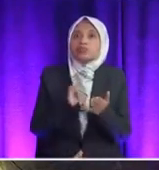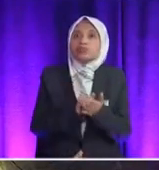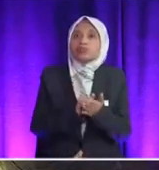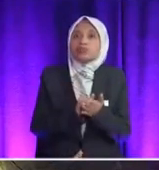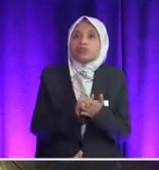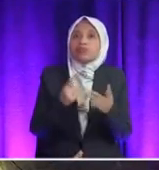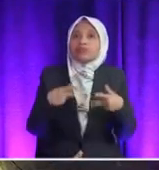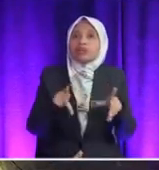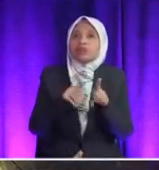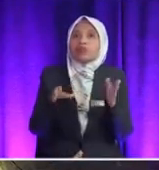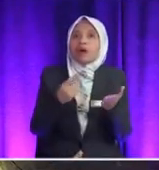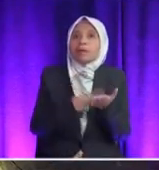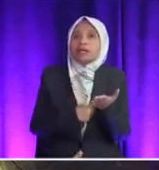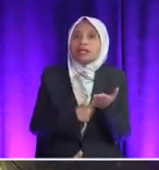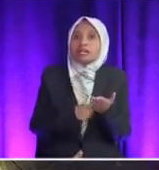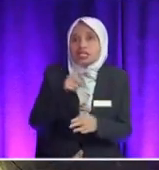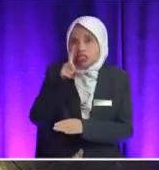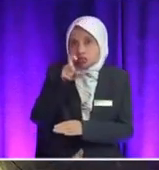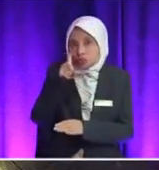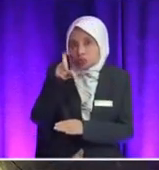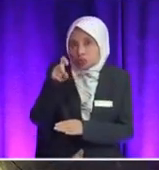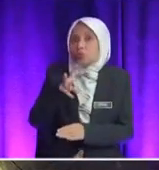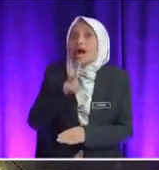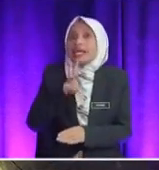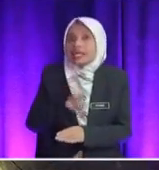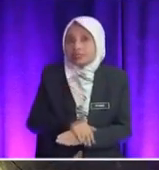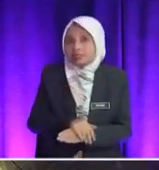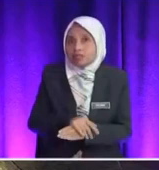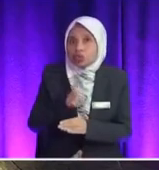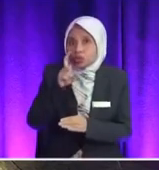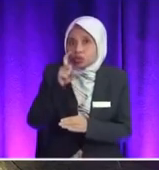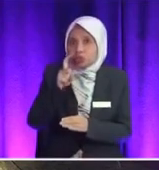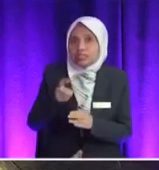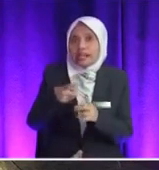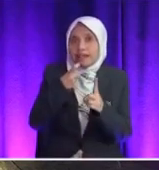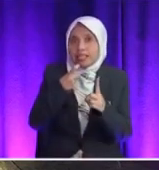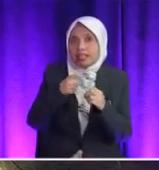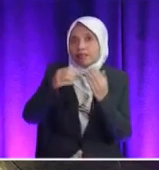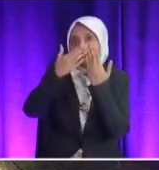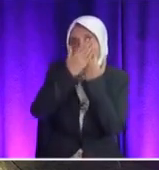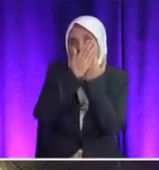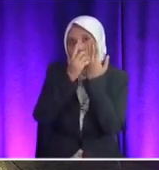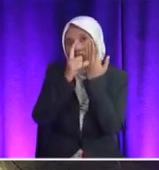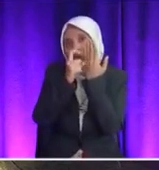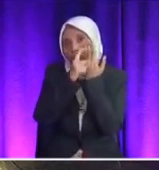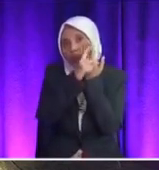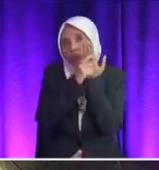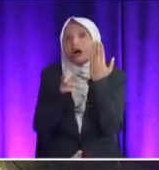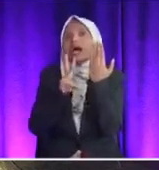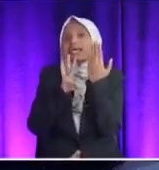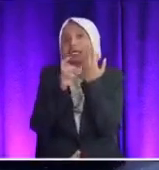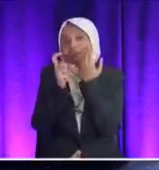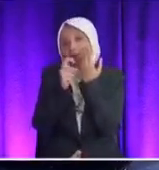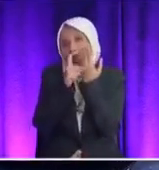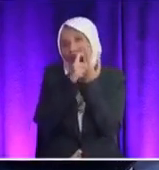sih Lepas itu kita harus menyembur aja deh pada atas ya diguyur merata sepeda tas baik